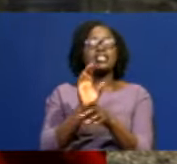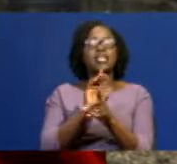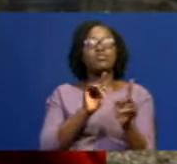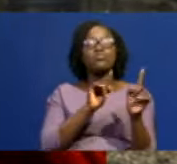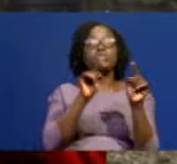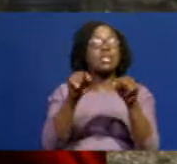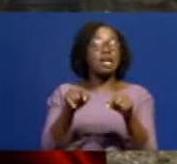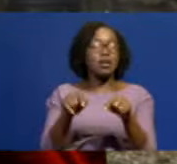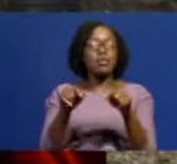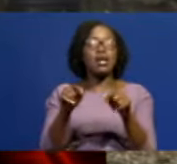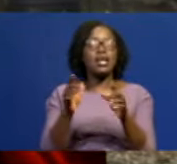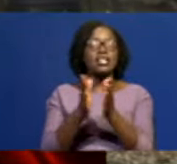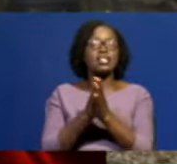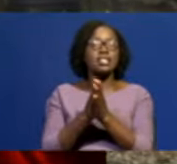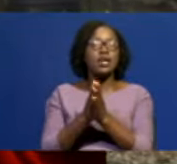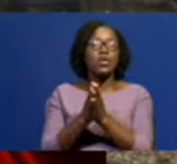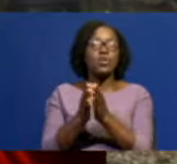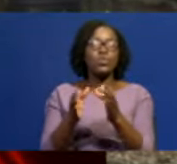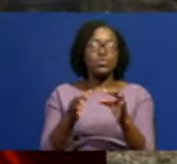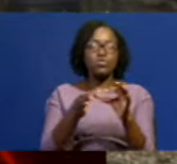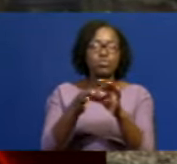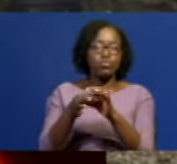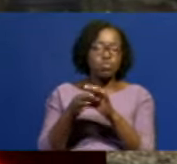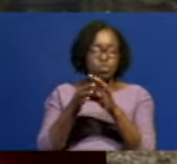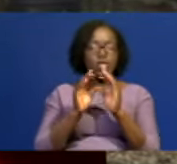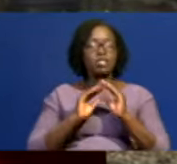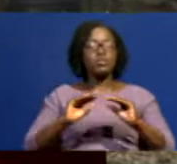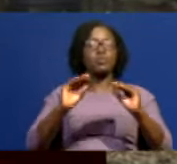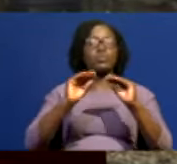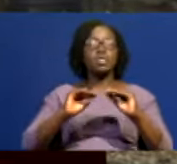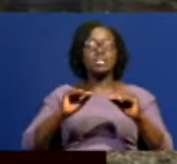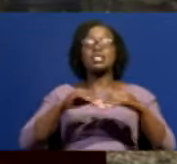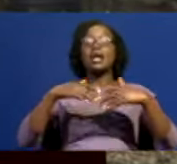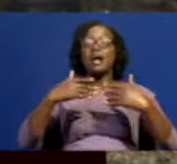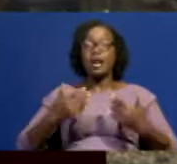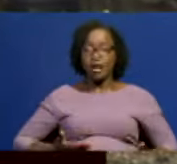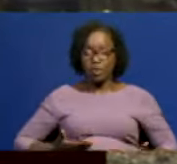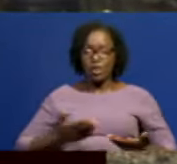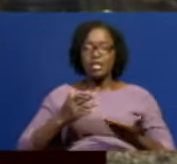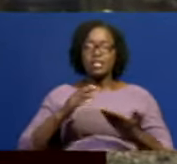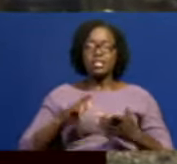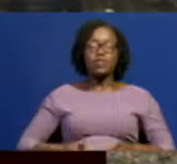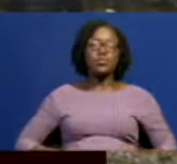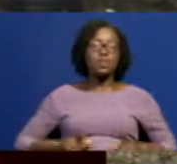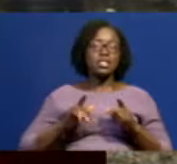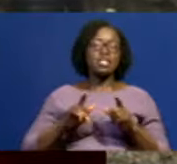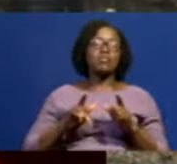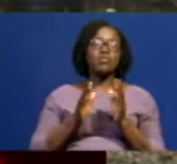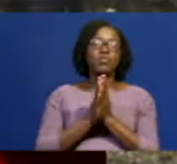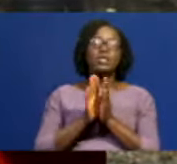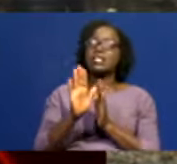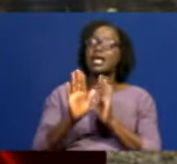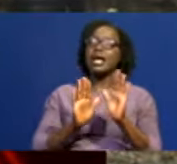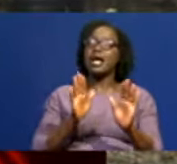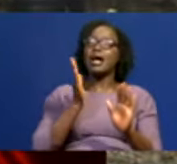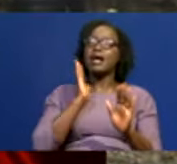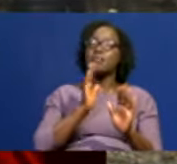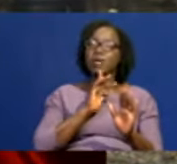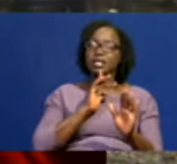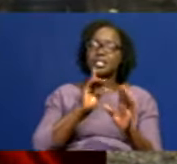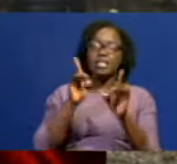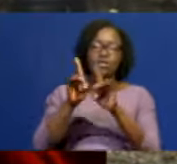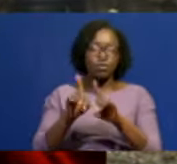hapo, tukaweka pamoja, tukabafundisha vile watakuwa wanaishi na wazazi wao, vile